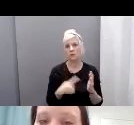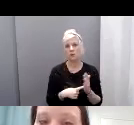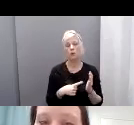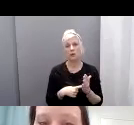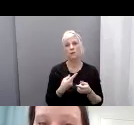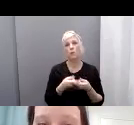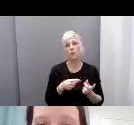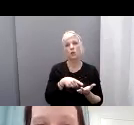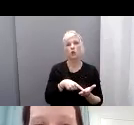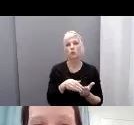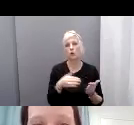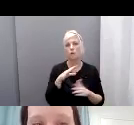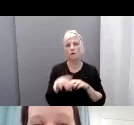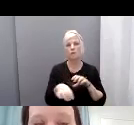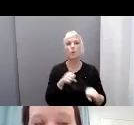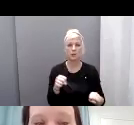typer av våld.